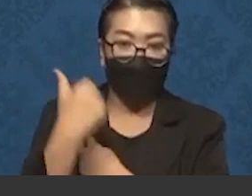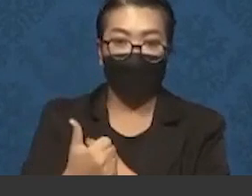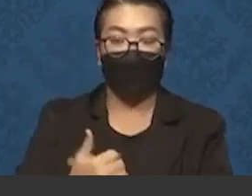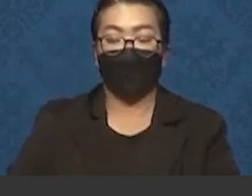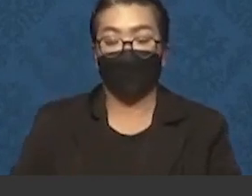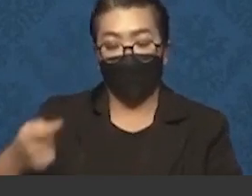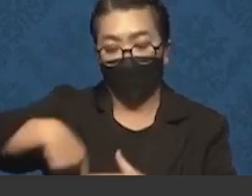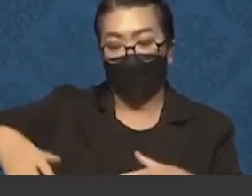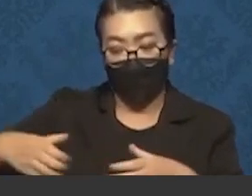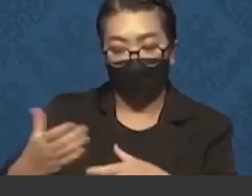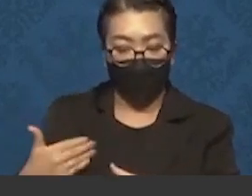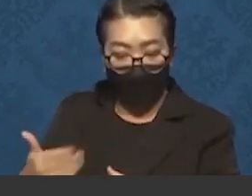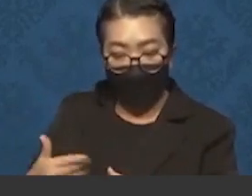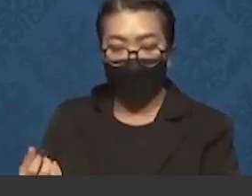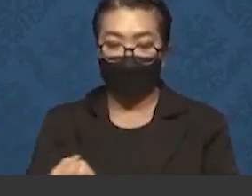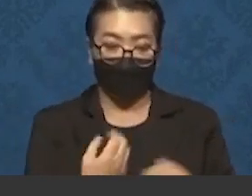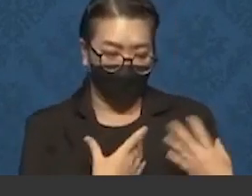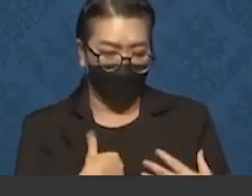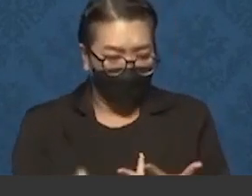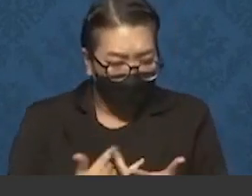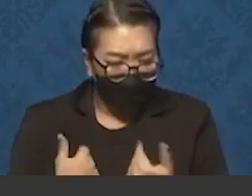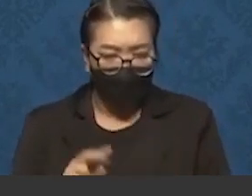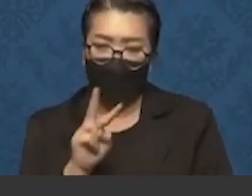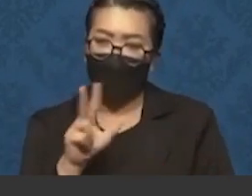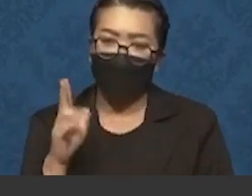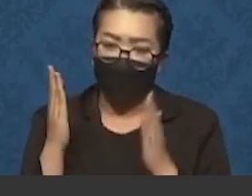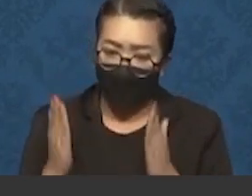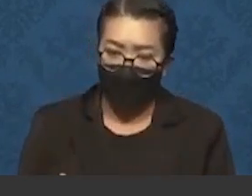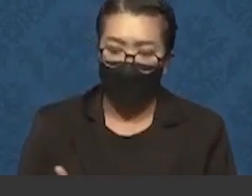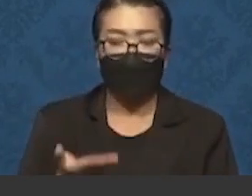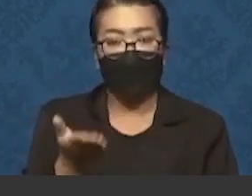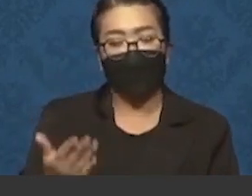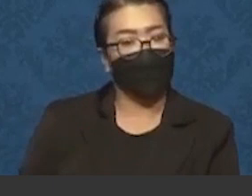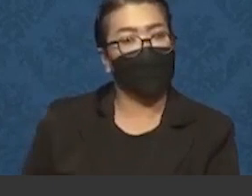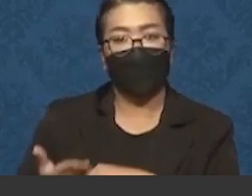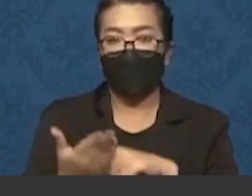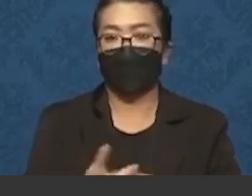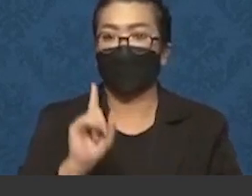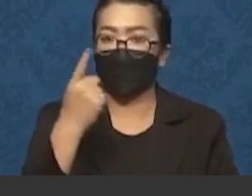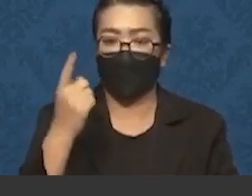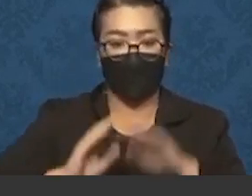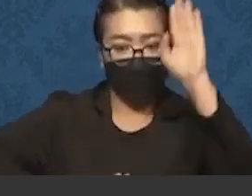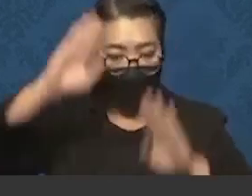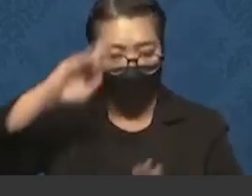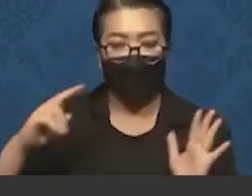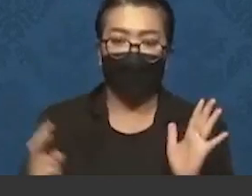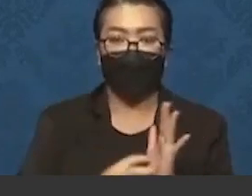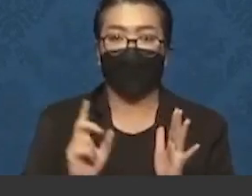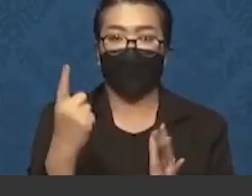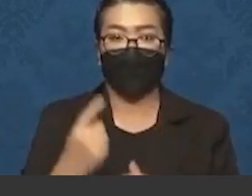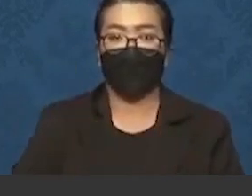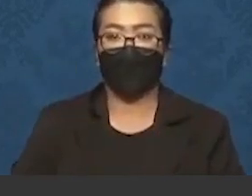ส.นอกคอกอยู่เป็นจำนวนมากแต่เหตุปัจจัยทั้ง3ข้อแม้เพียงข้อใดข้อหนึ่งยังเกิดขึ้นไม่ได้เราก็คง